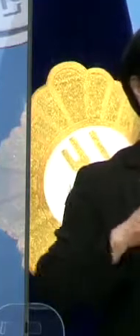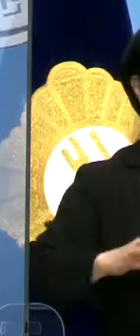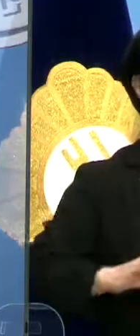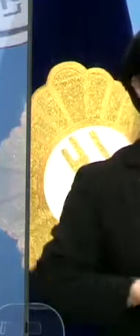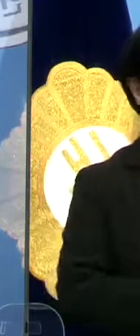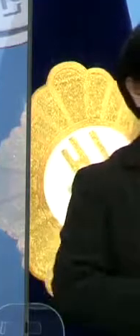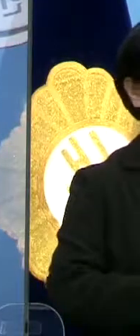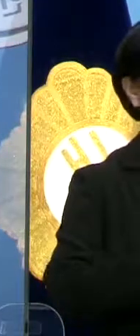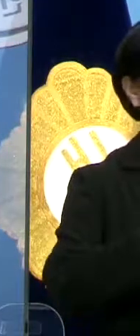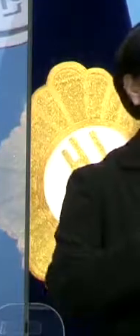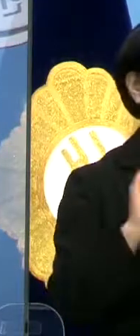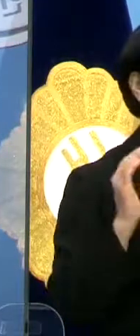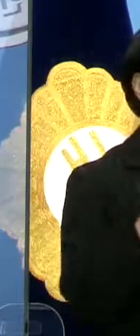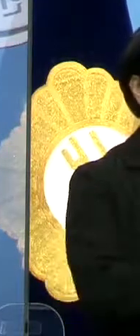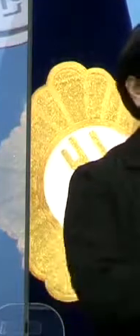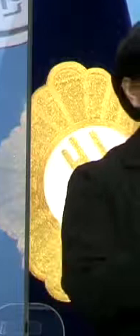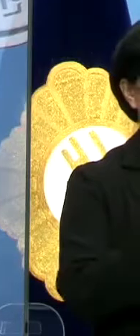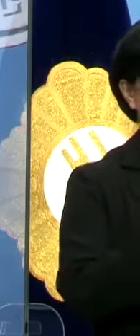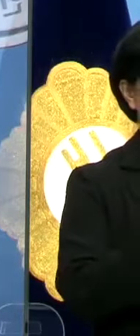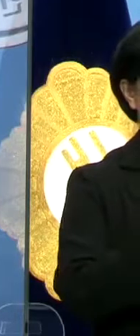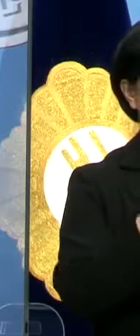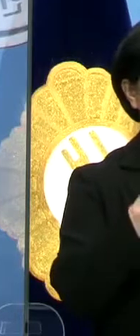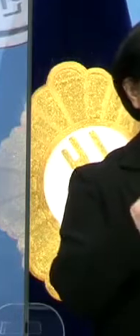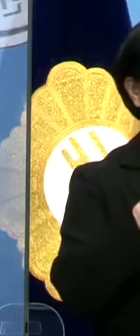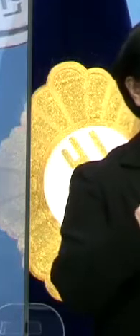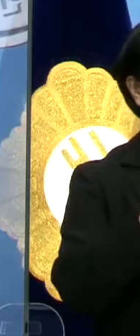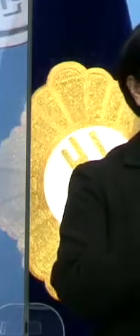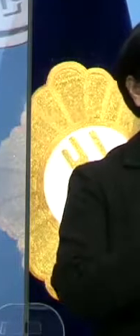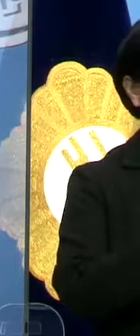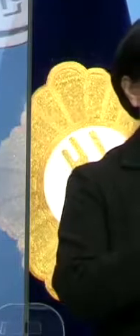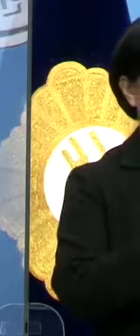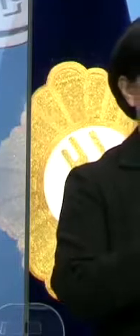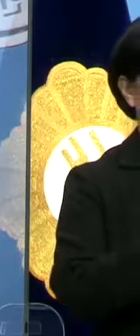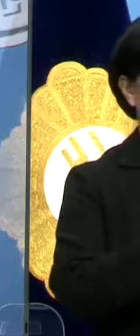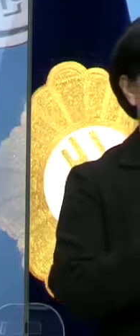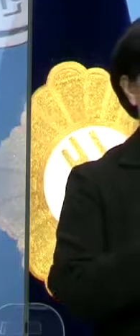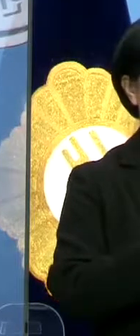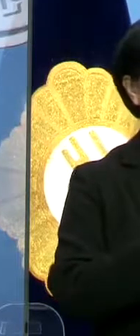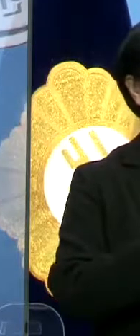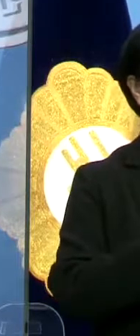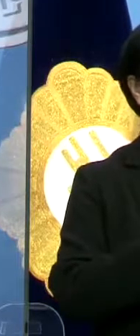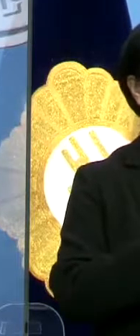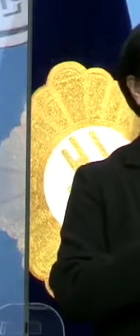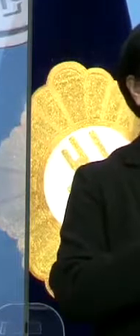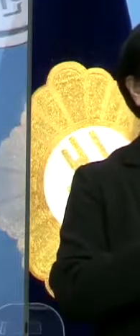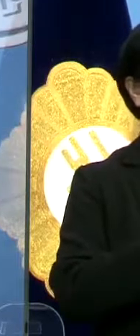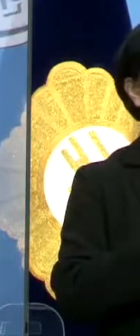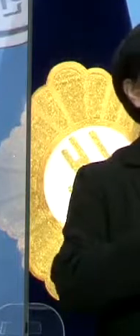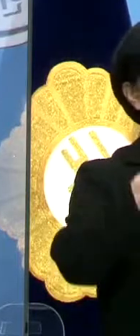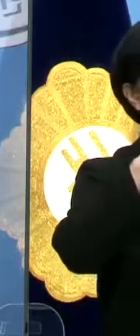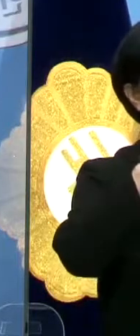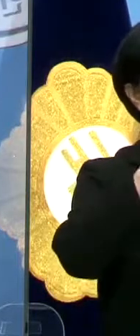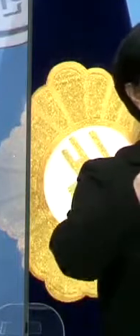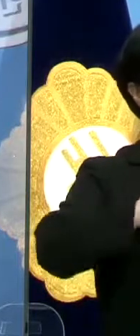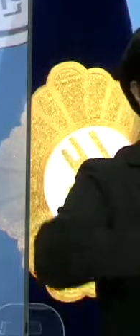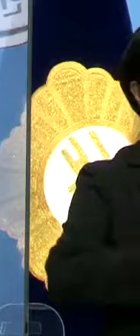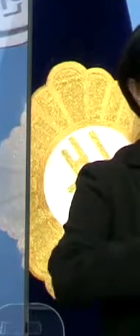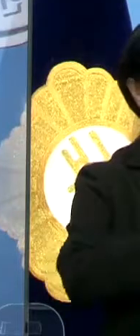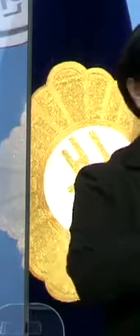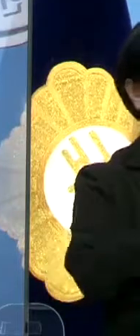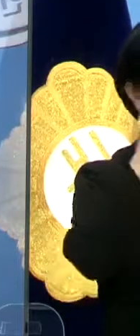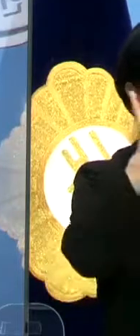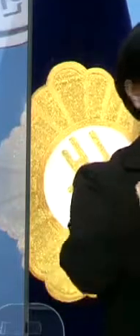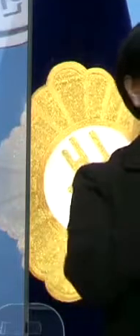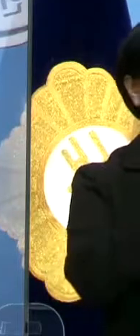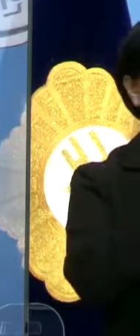비호 와 이런 많은 문제점들이 발생하고 있음에도 불구하고 전혀 그 자체에 대해서 자신들의 잘못을